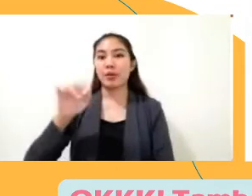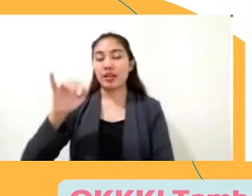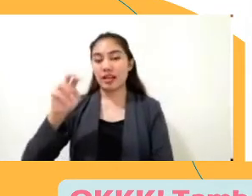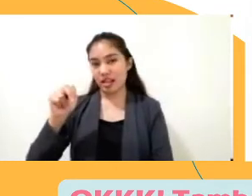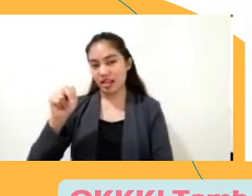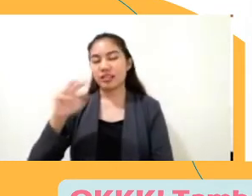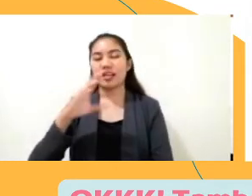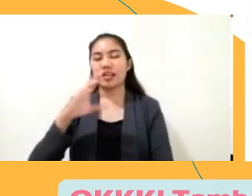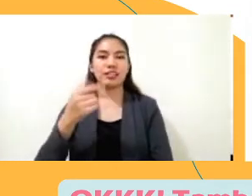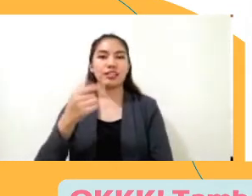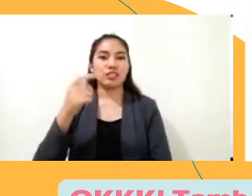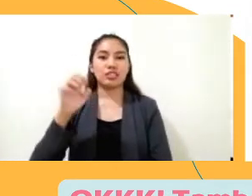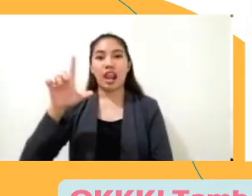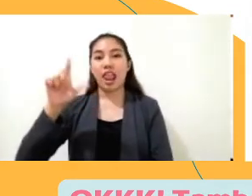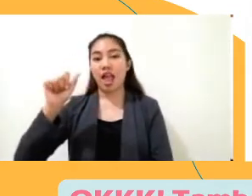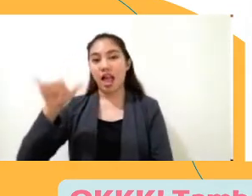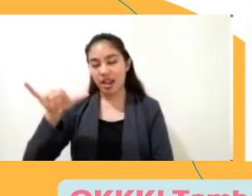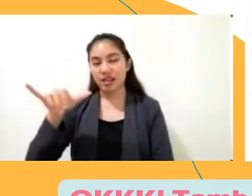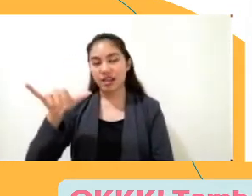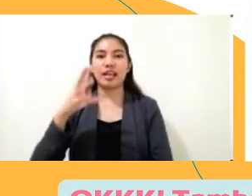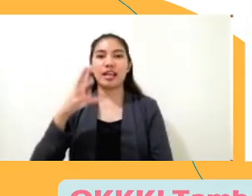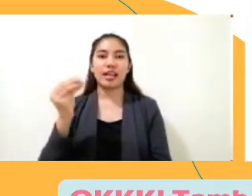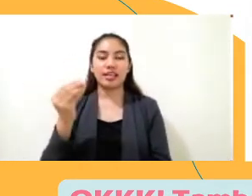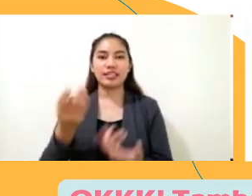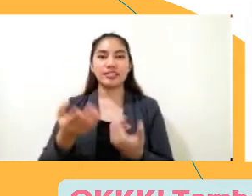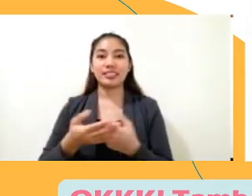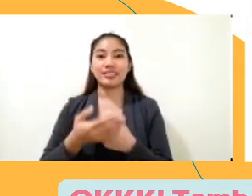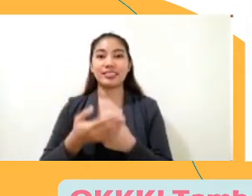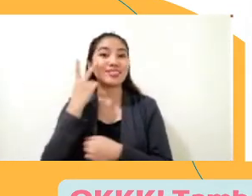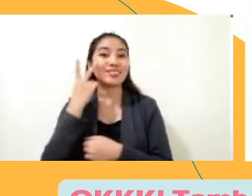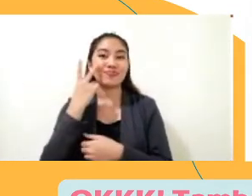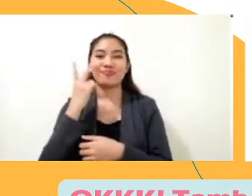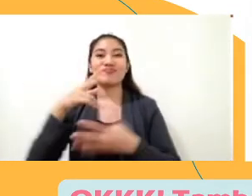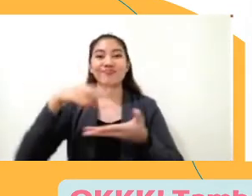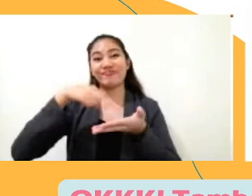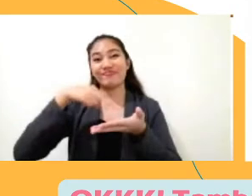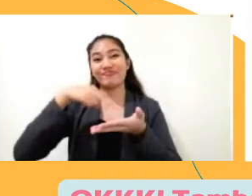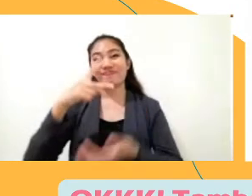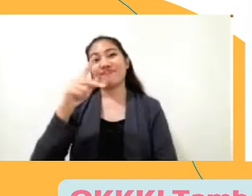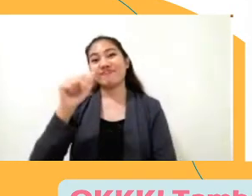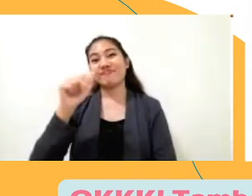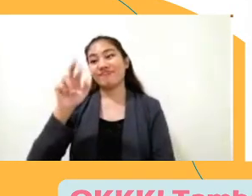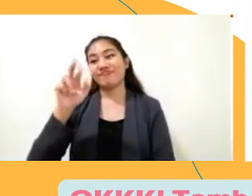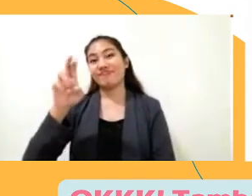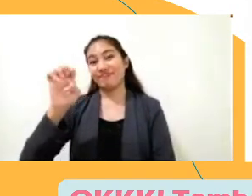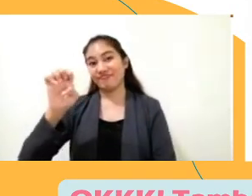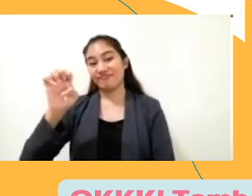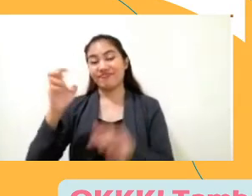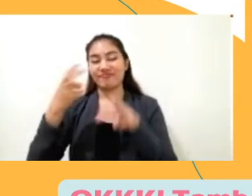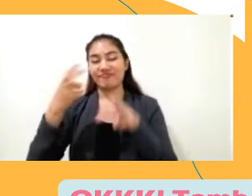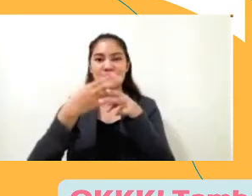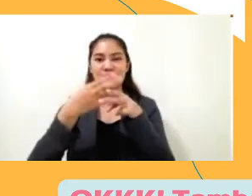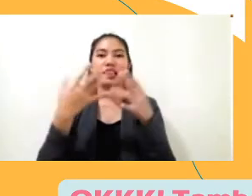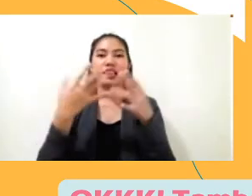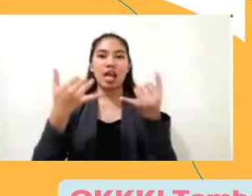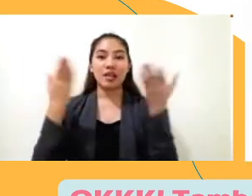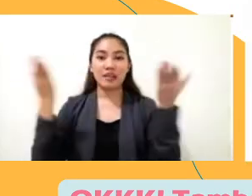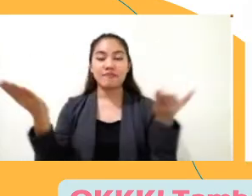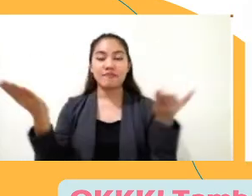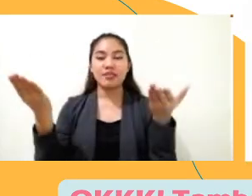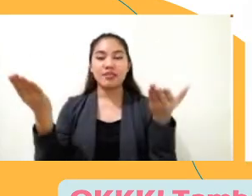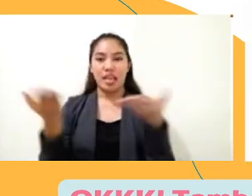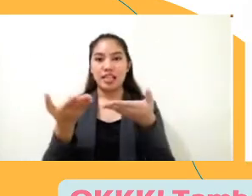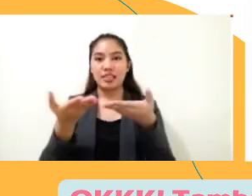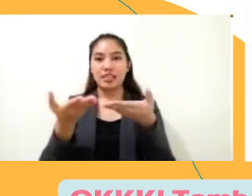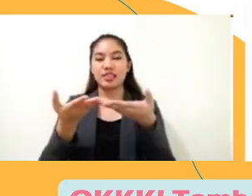Jelay at ang nagbabalik nating ate, si Kare. At ngayon naman, iimbitahan natin sila na makasama tayo para